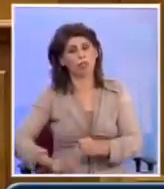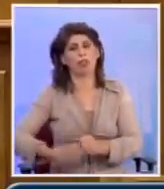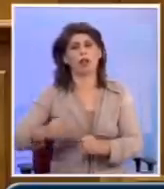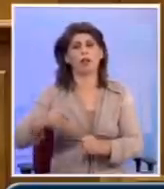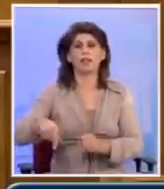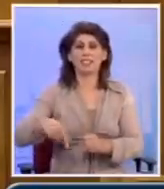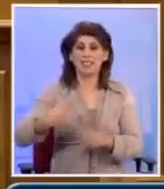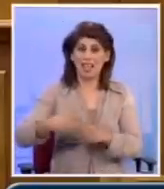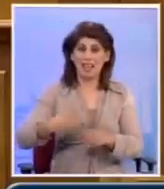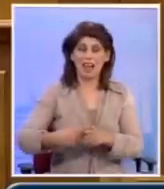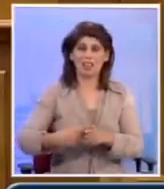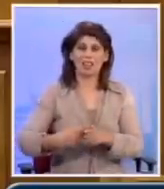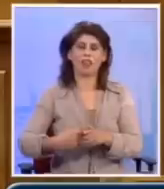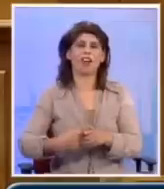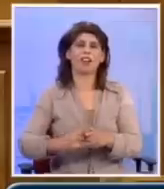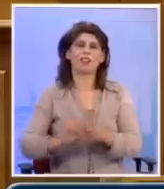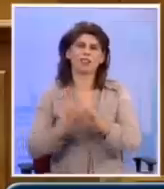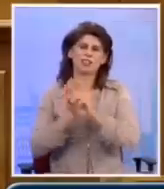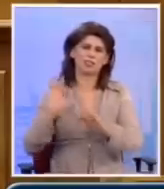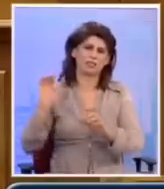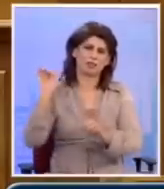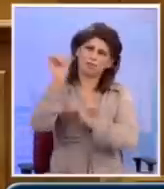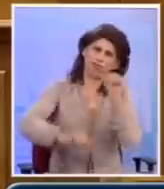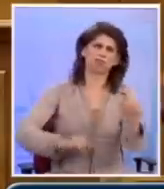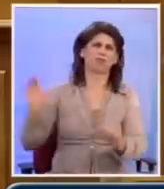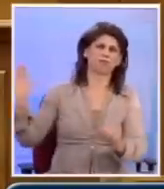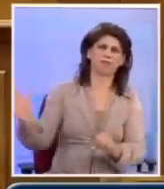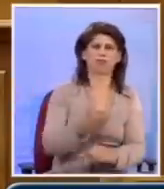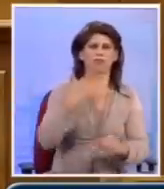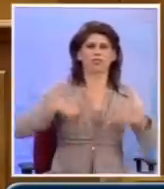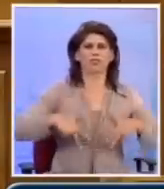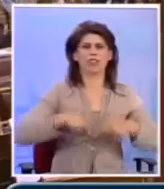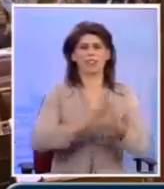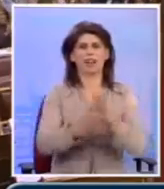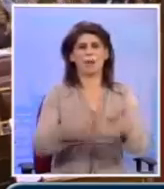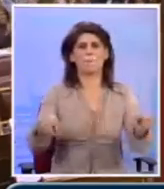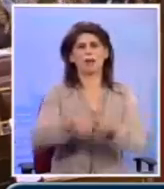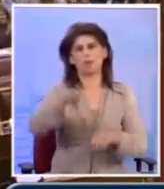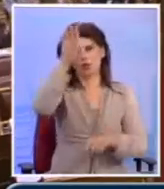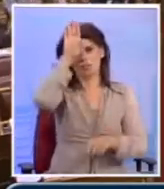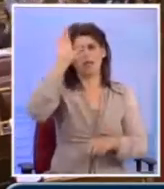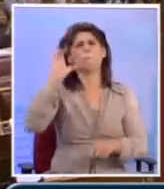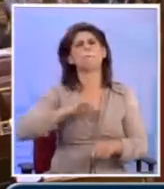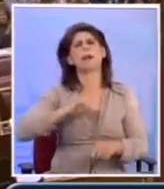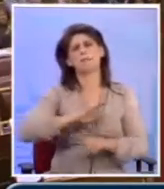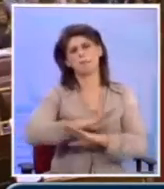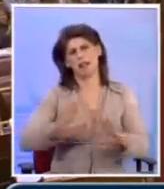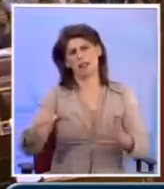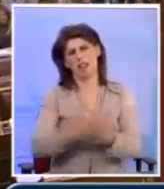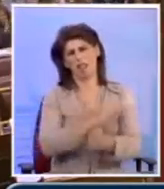τα πραξικοπήματα τελείωσαν μαζί με το παλάτι. Τελεία και παύλα. Μην περιμένετε άδικα.